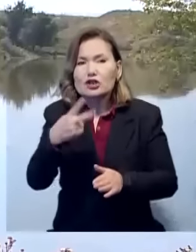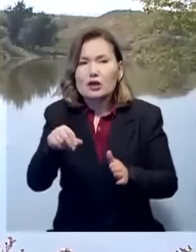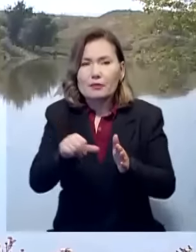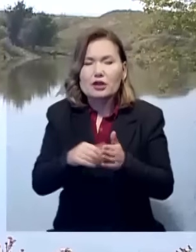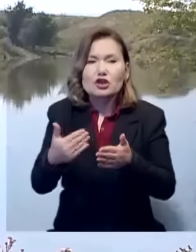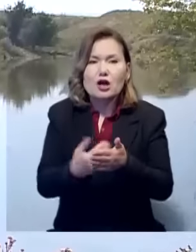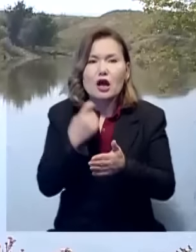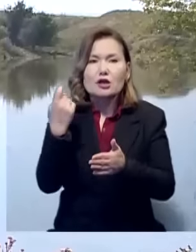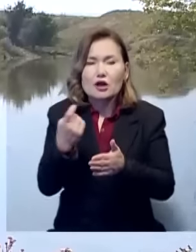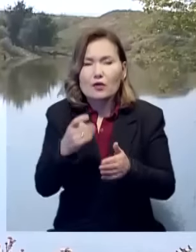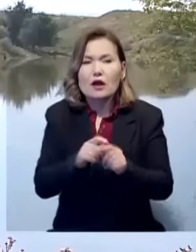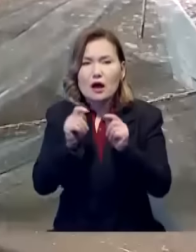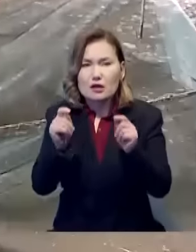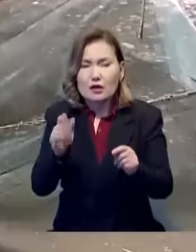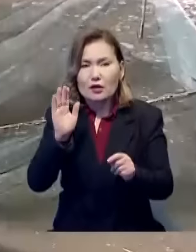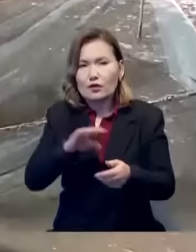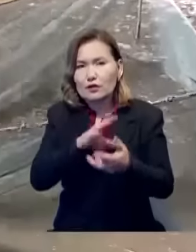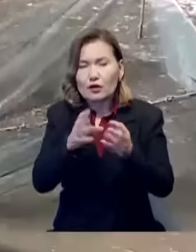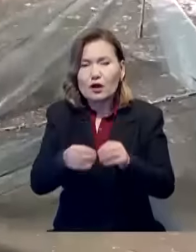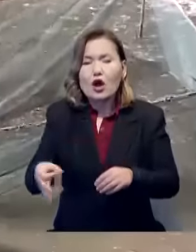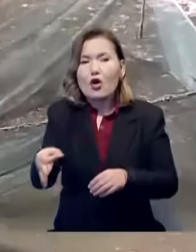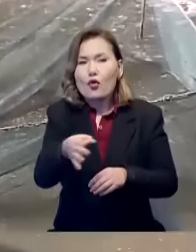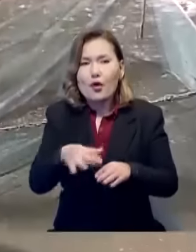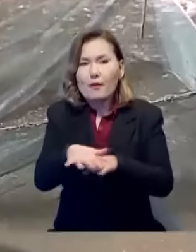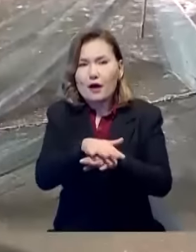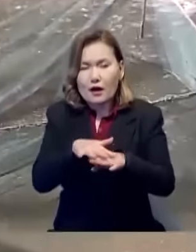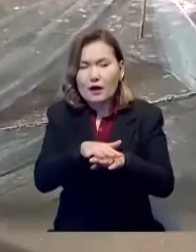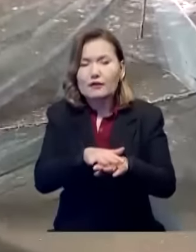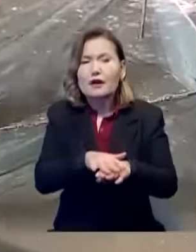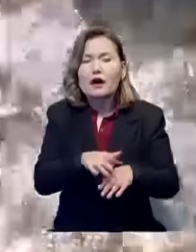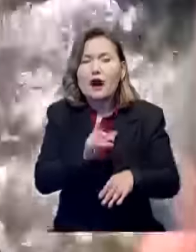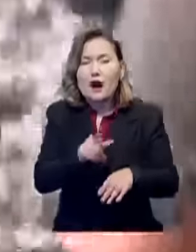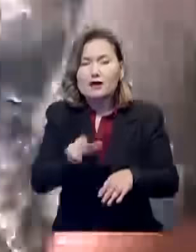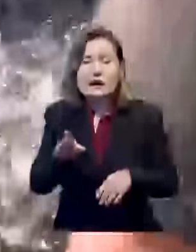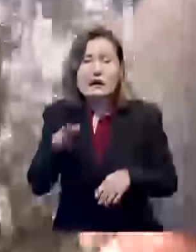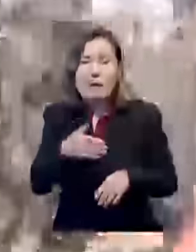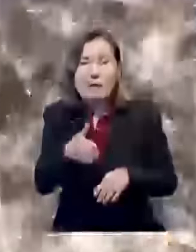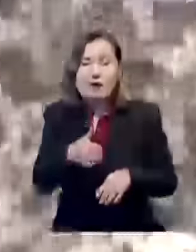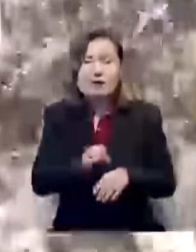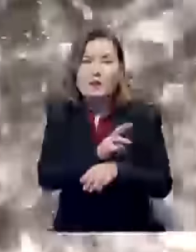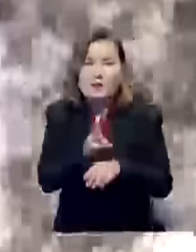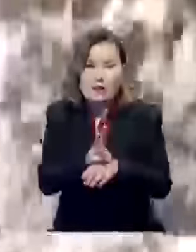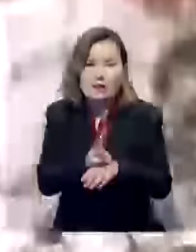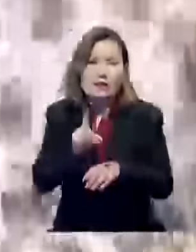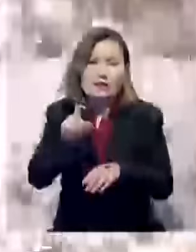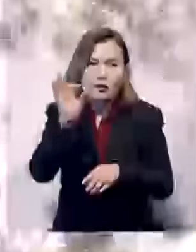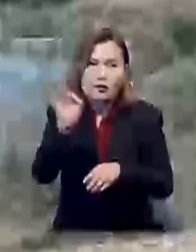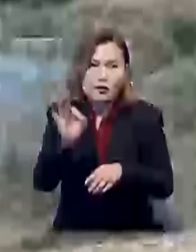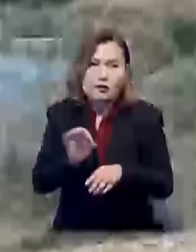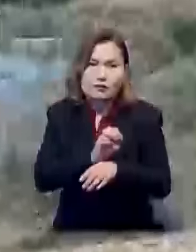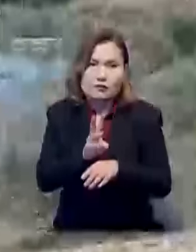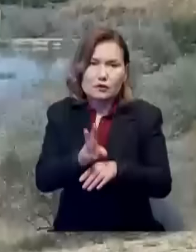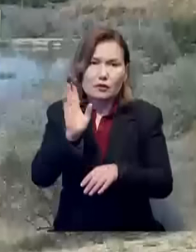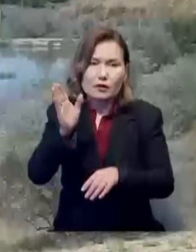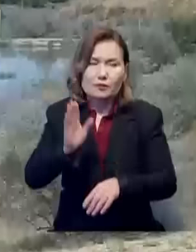жаңа шаруашылық ашылатынын айтады. Сол кезде облыс тұрғындарын балық өнімімен толық қамтамасыз етеміз дейді. Жандос Жұмабек, Ерболат Әбіш,